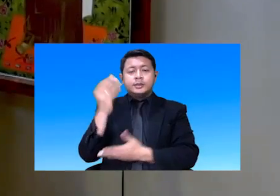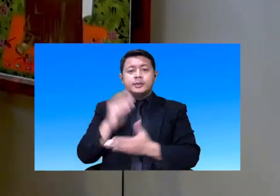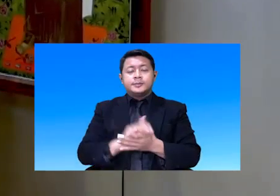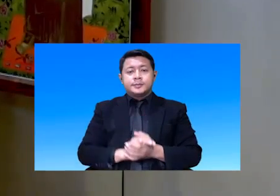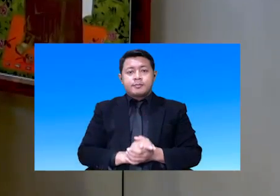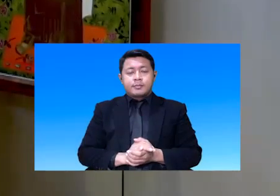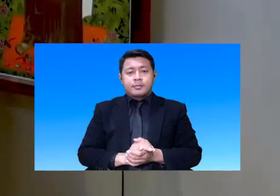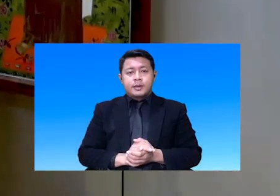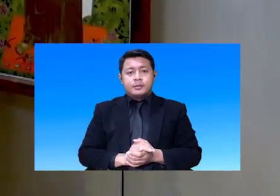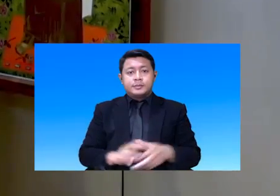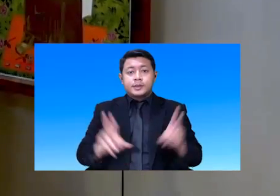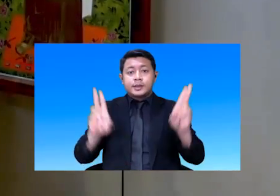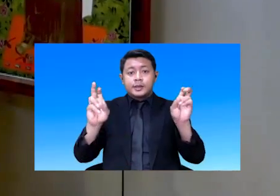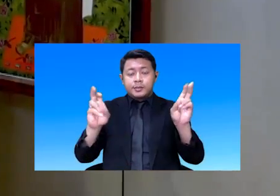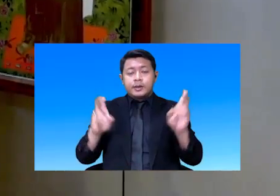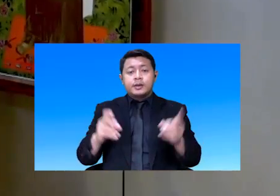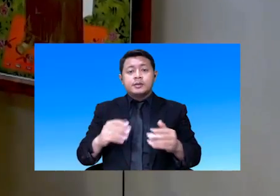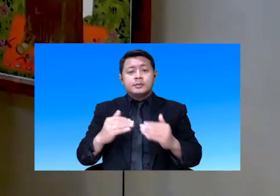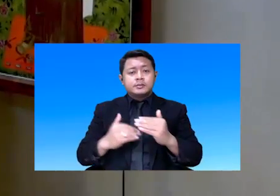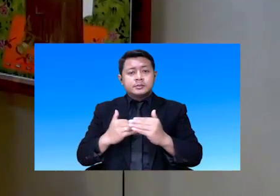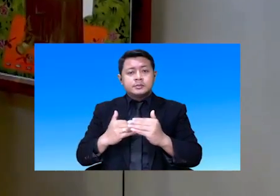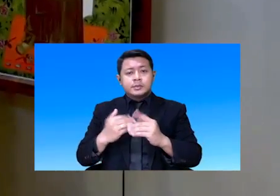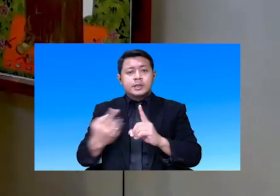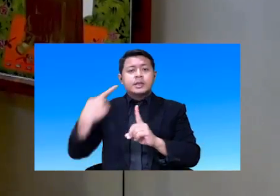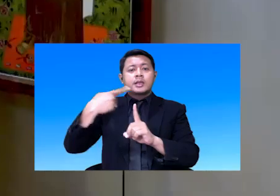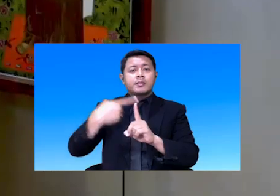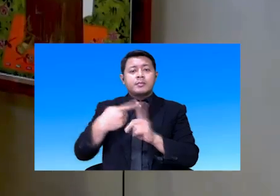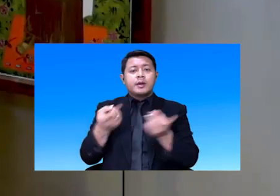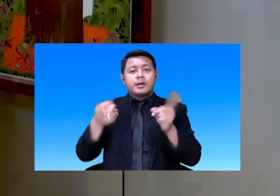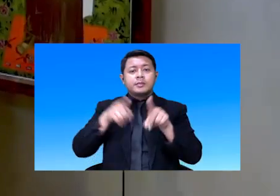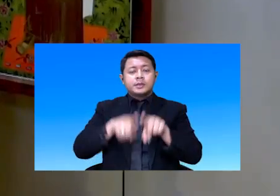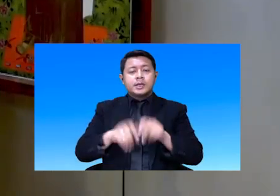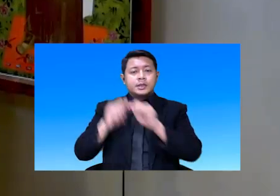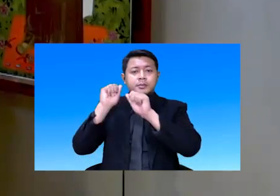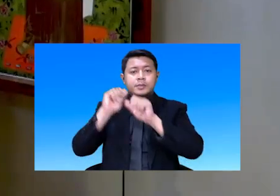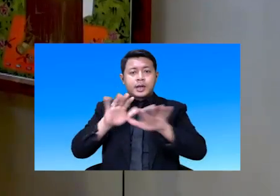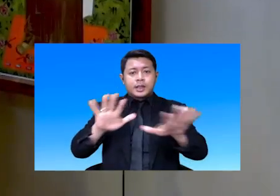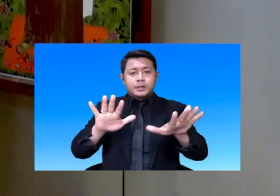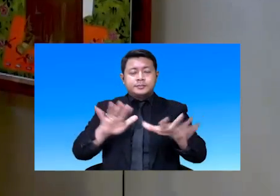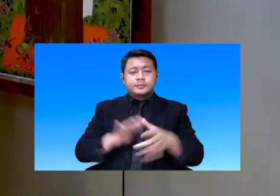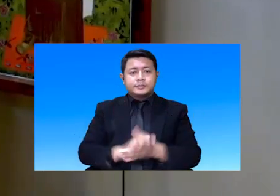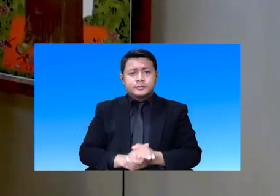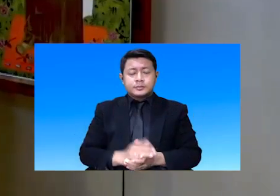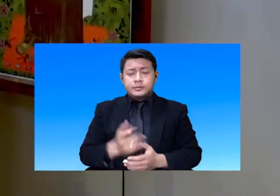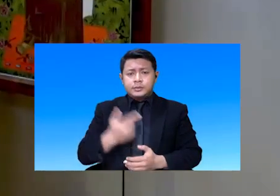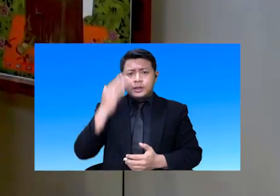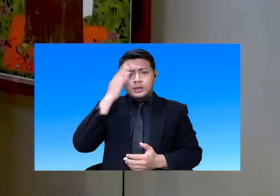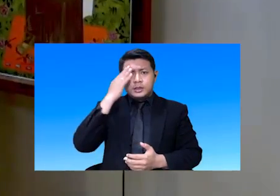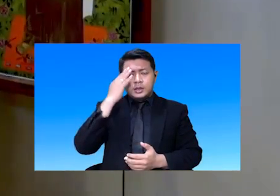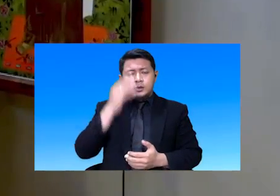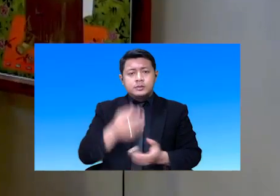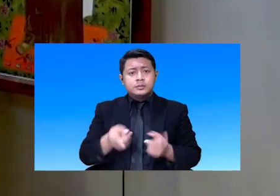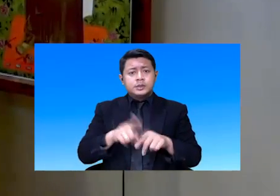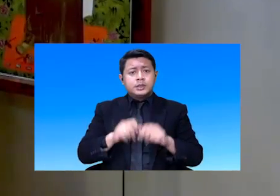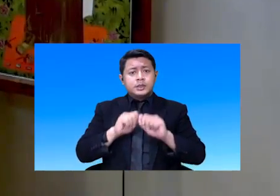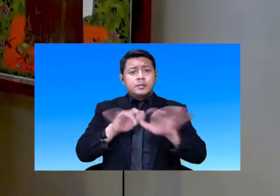pertumbuhan iman kita, yaitu semakin menjadi berkat. Tentunya sebagian besar dari kita tahu